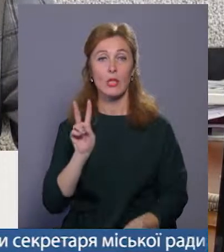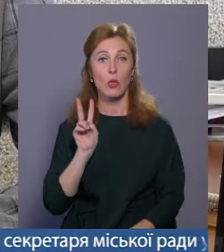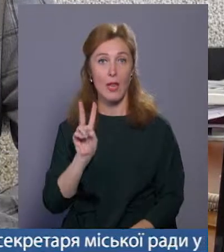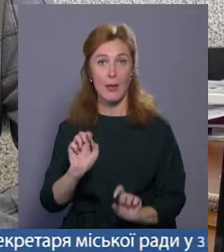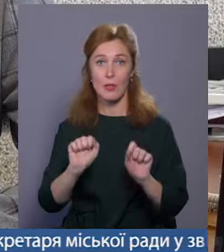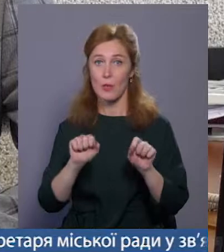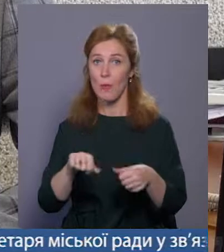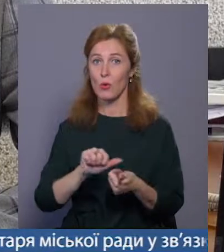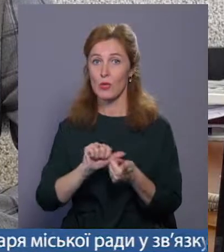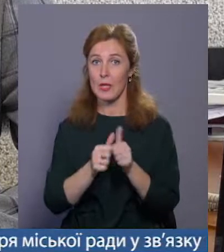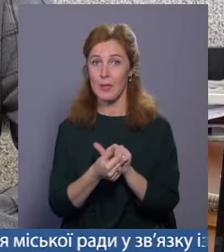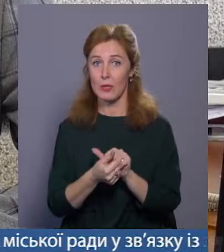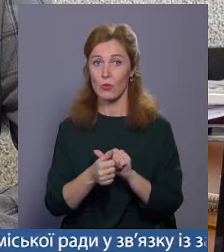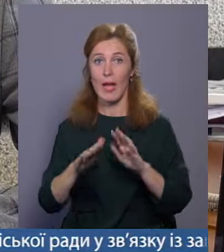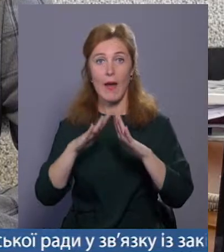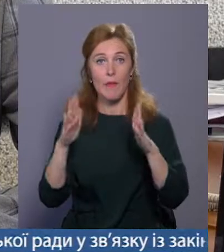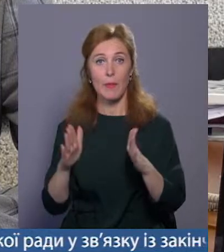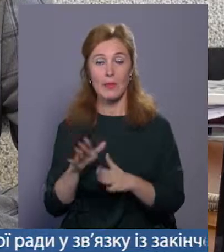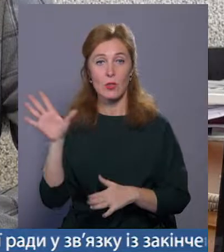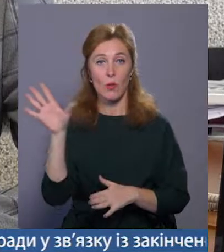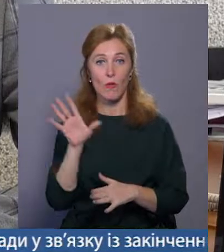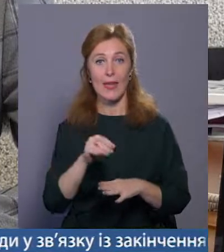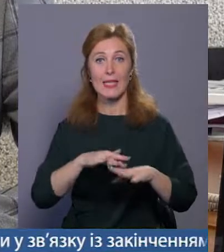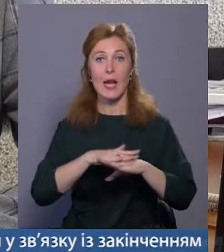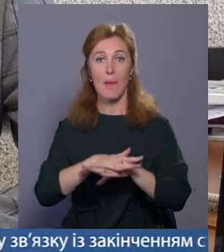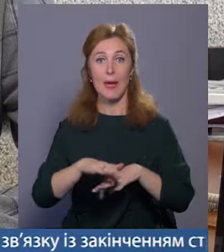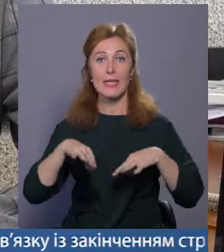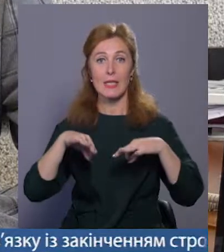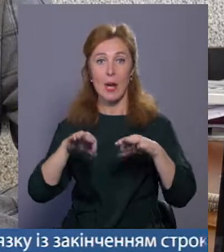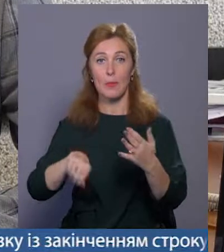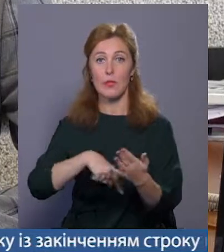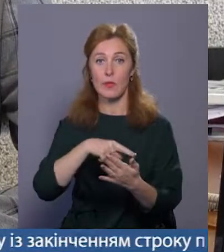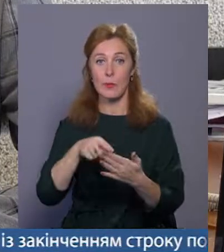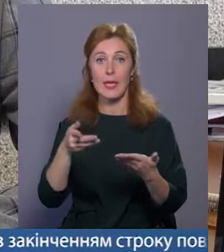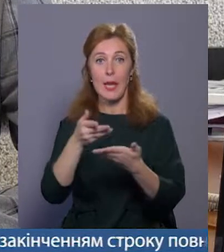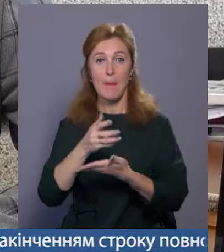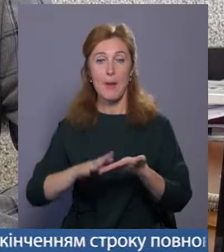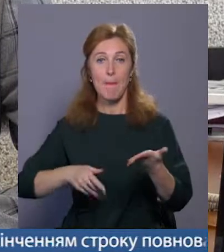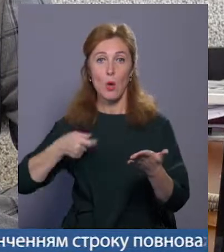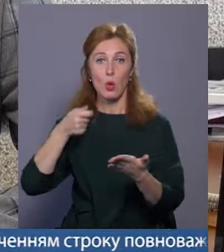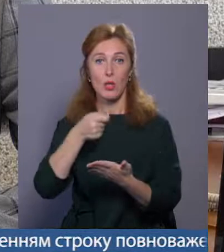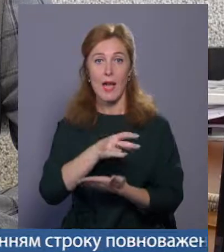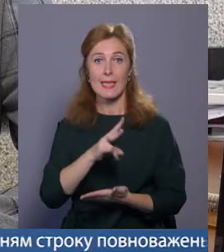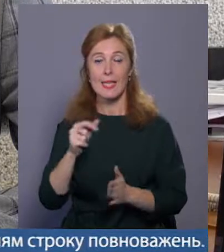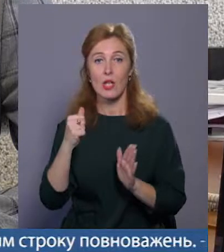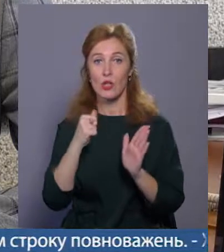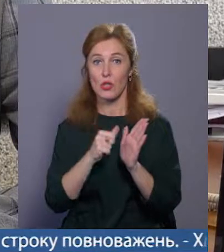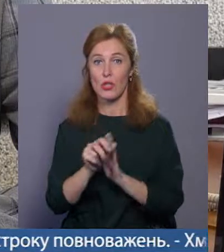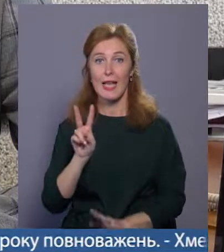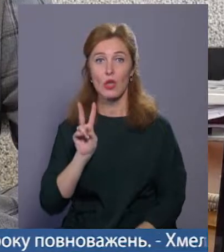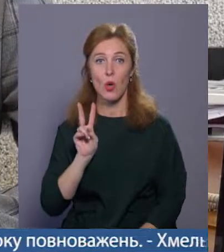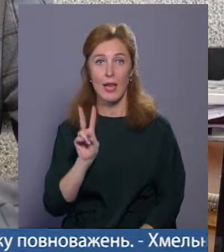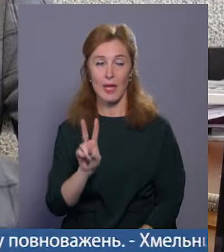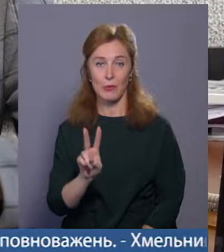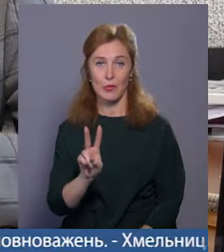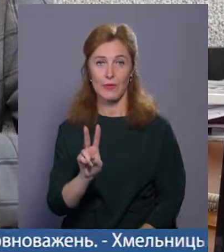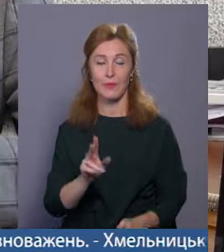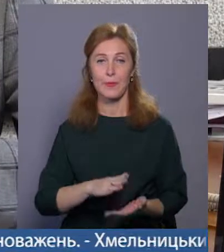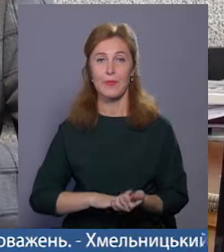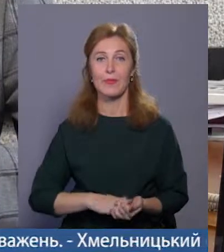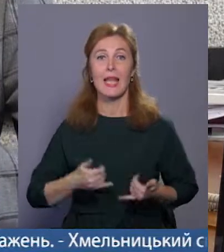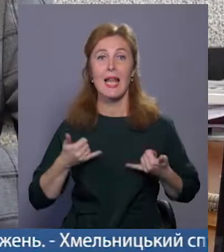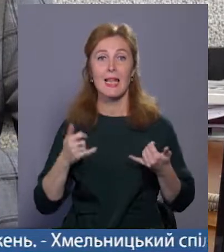можуть замінити, в принципі, весь громадський транспорт в місті. І ми подалися на 60 тролейбусів